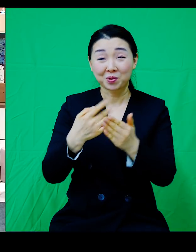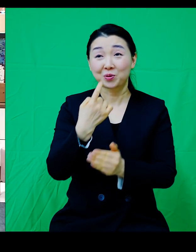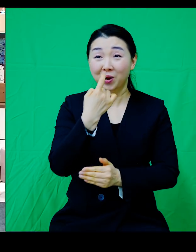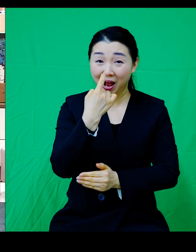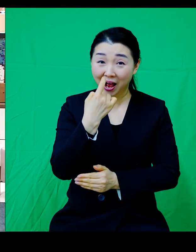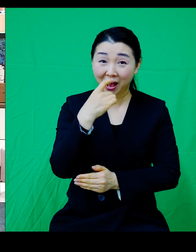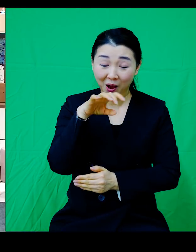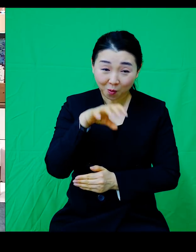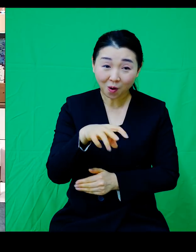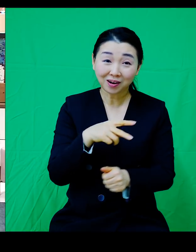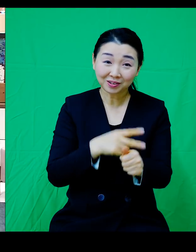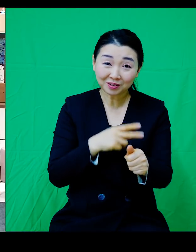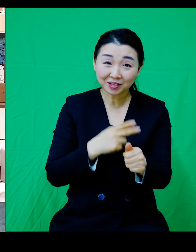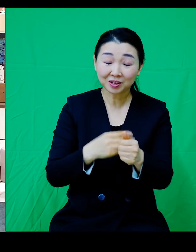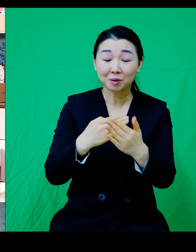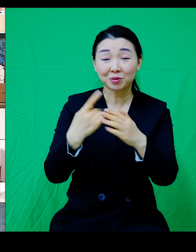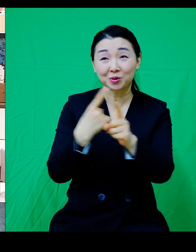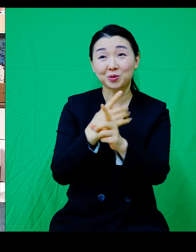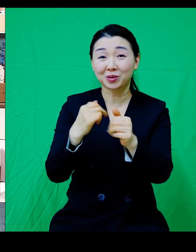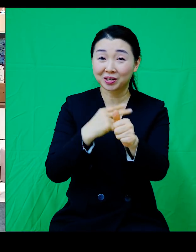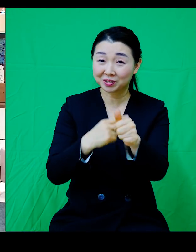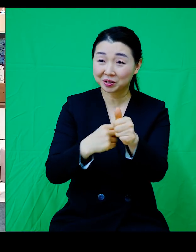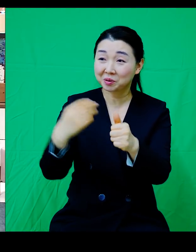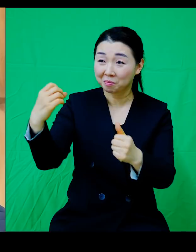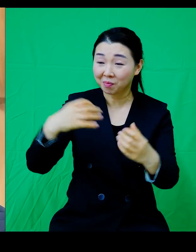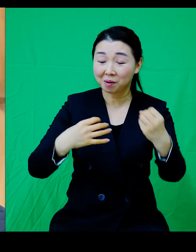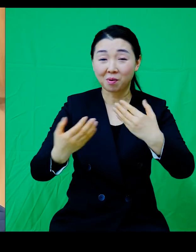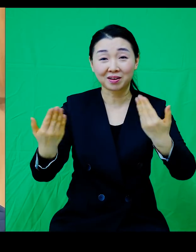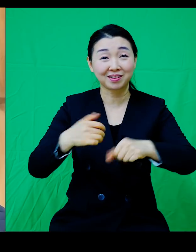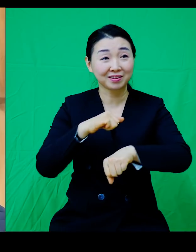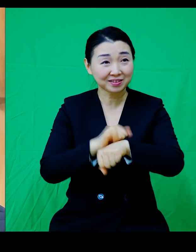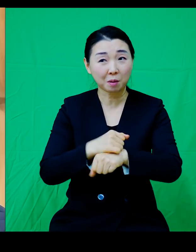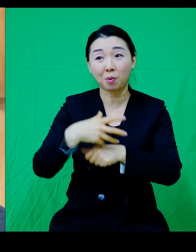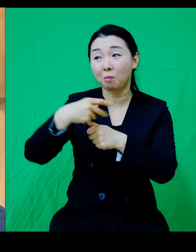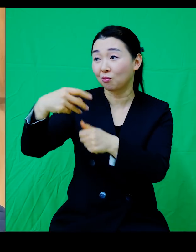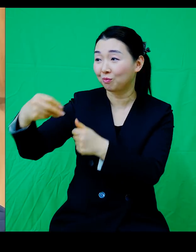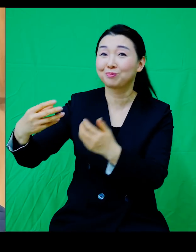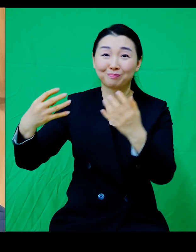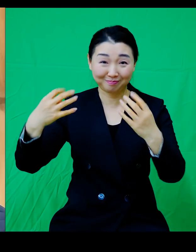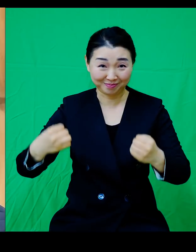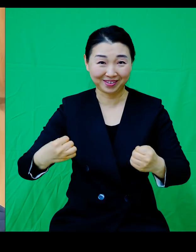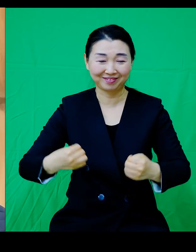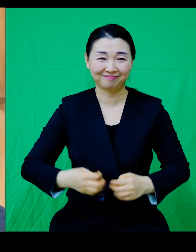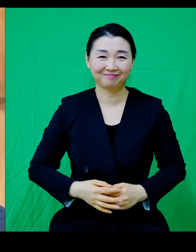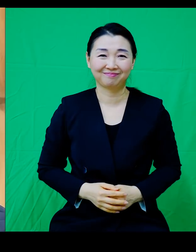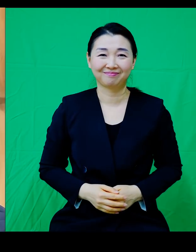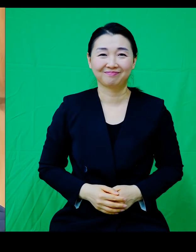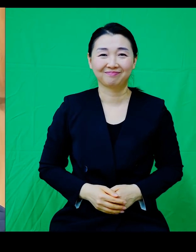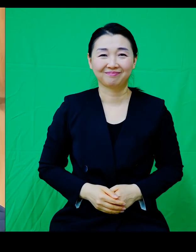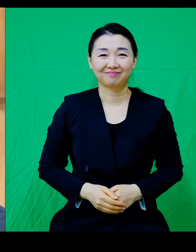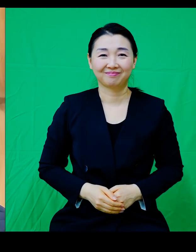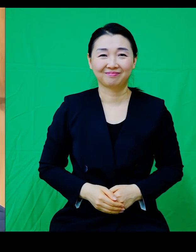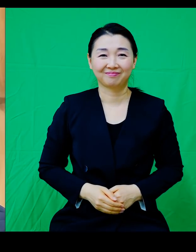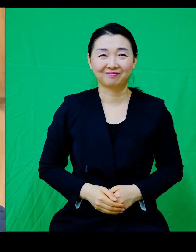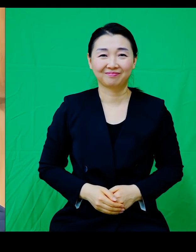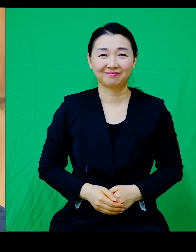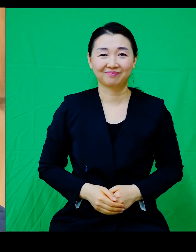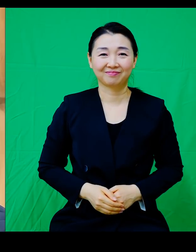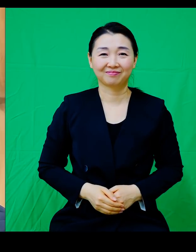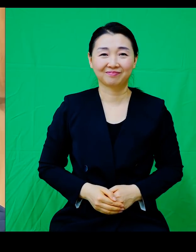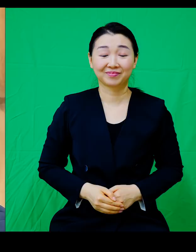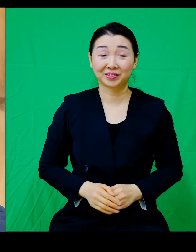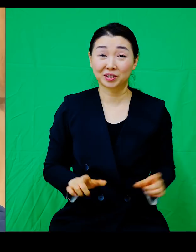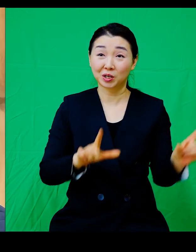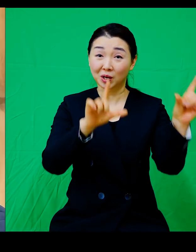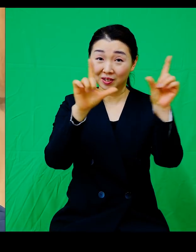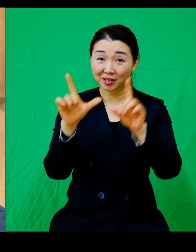미술학원 선생님, 미술치료사 선생님이 계속 이제 선생님 얘기 듣고 일도 잘하고 해서 오라는 데도 되게 많았고 되게